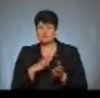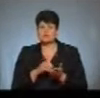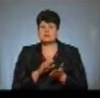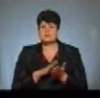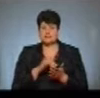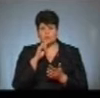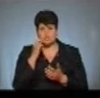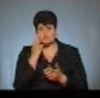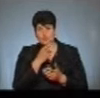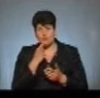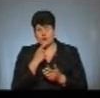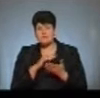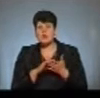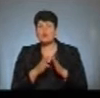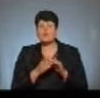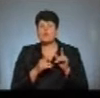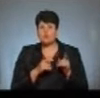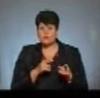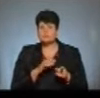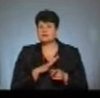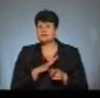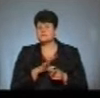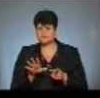на українську мову при умові, що ти відсутній був.